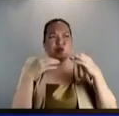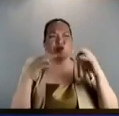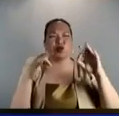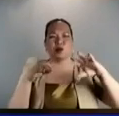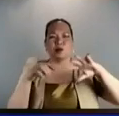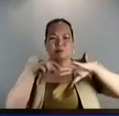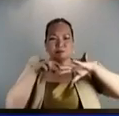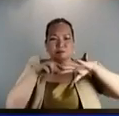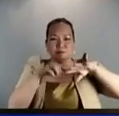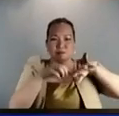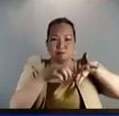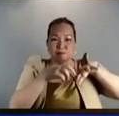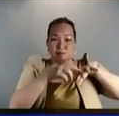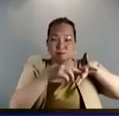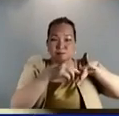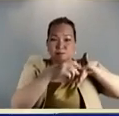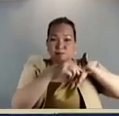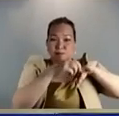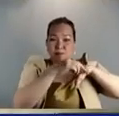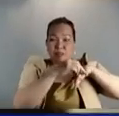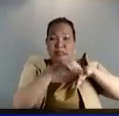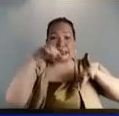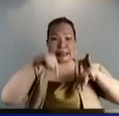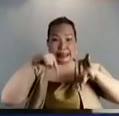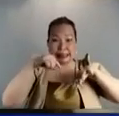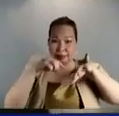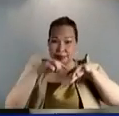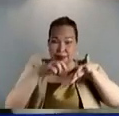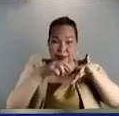symbolically... symbolically, dito po sa hagdang ito,